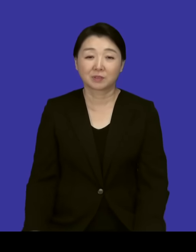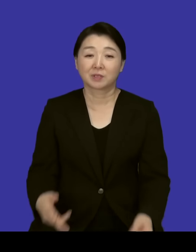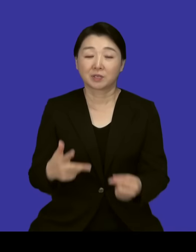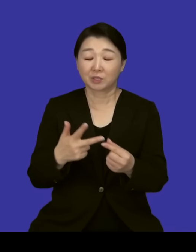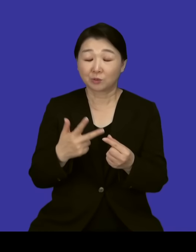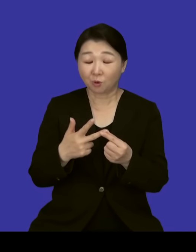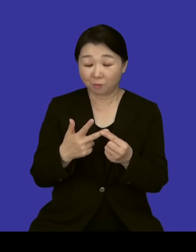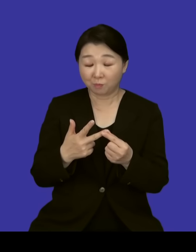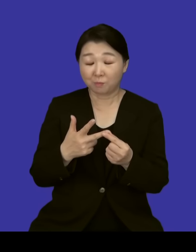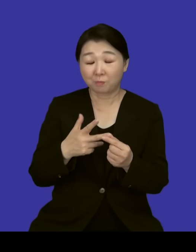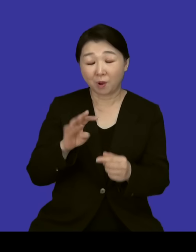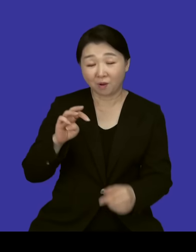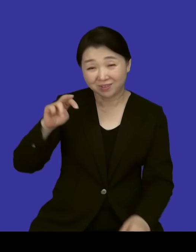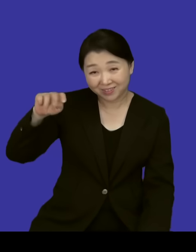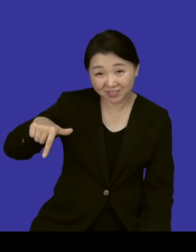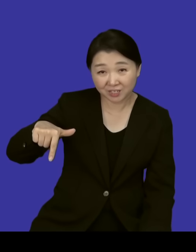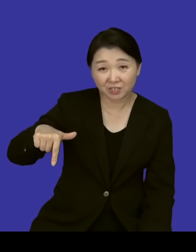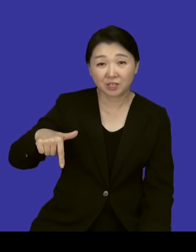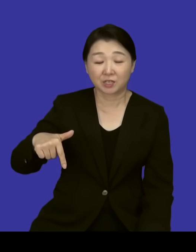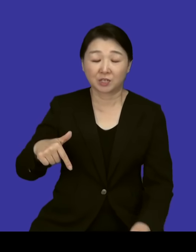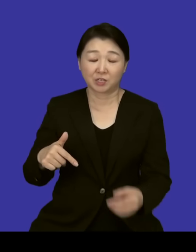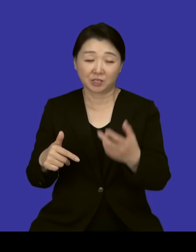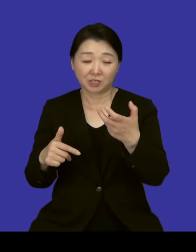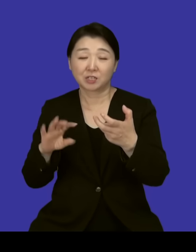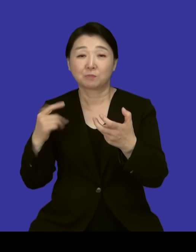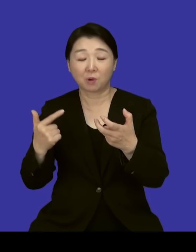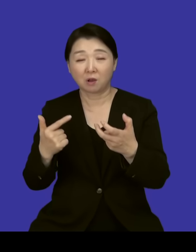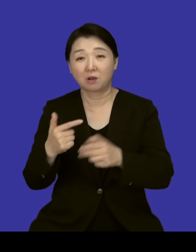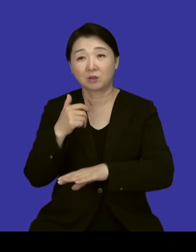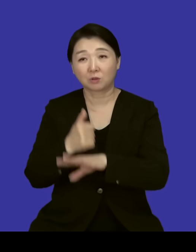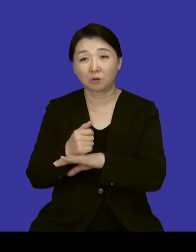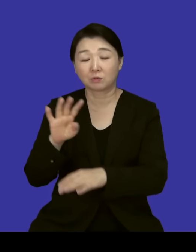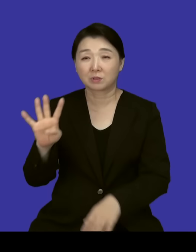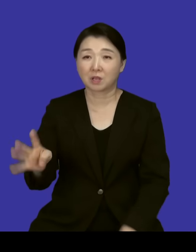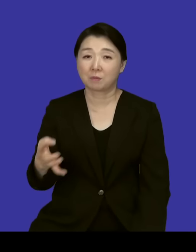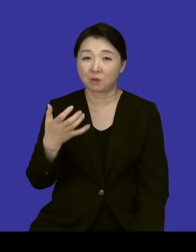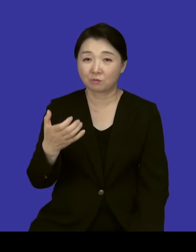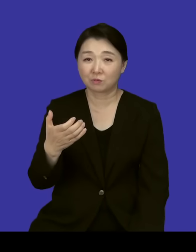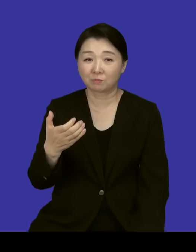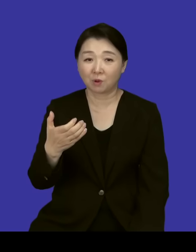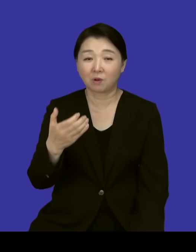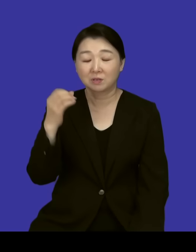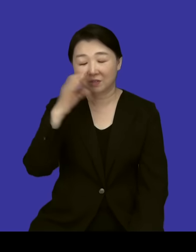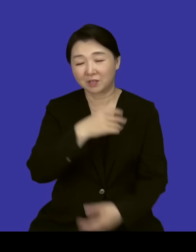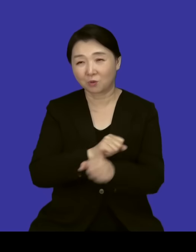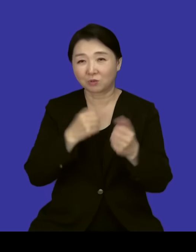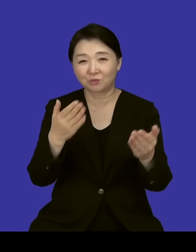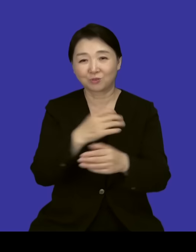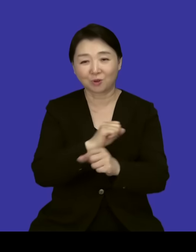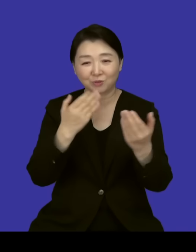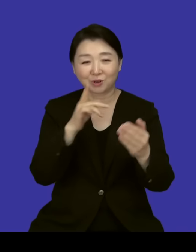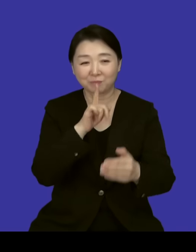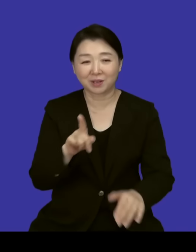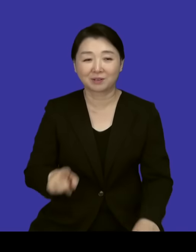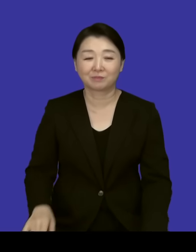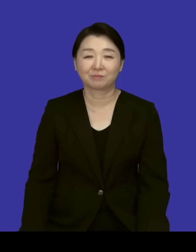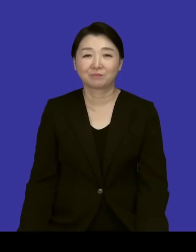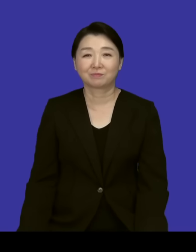7번에 70번. 예. 이 7번에 70번 계산해보니까 490번이면 네. 네. 그냥 계속 용서하라는 그렇죠.